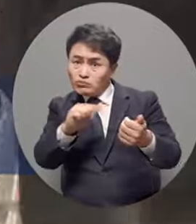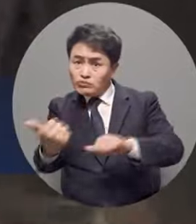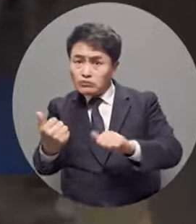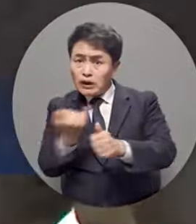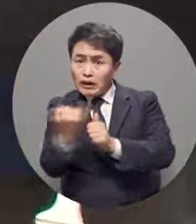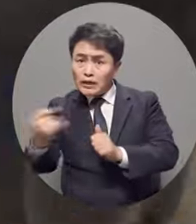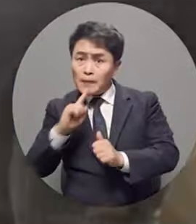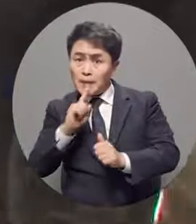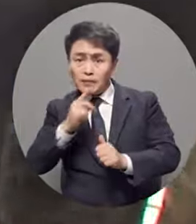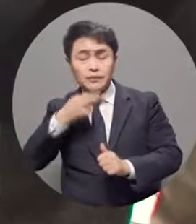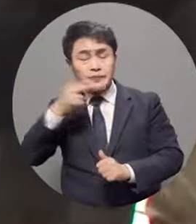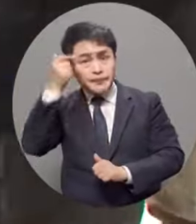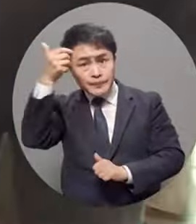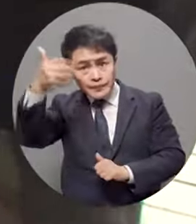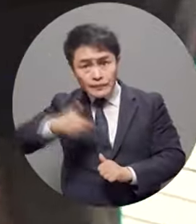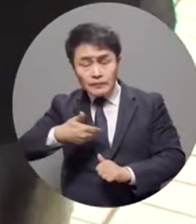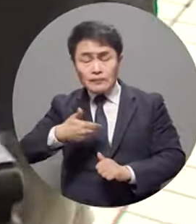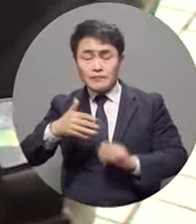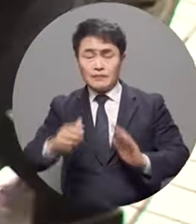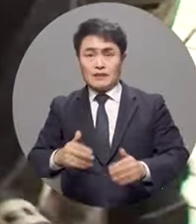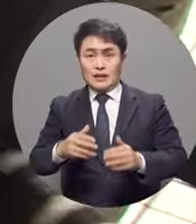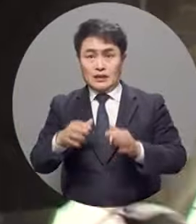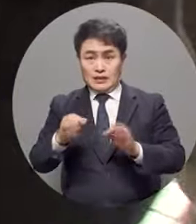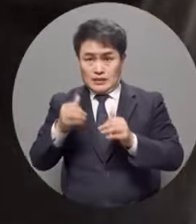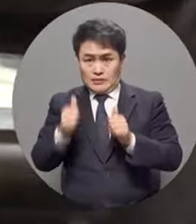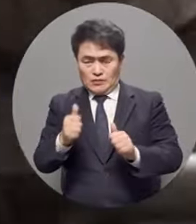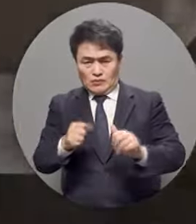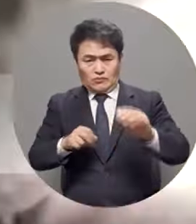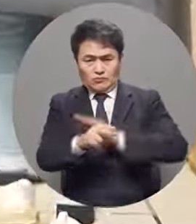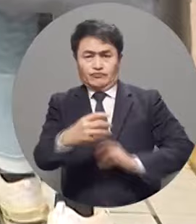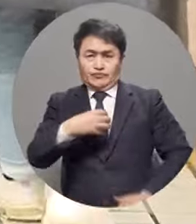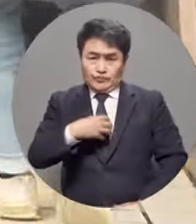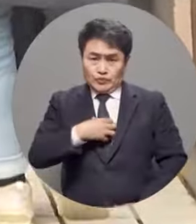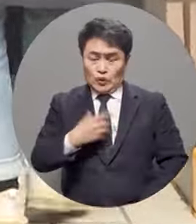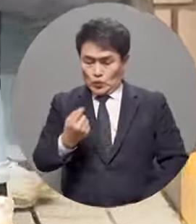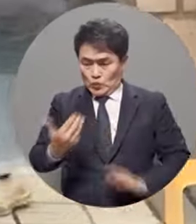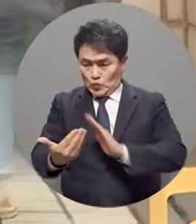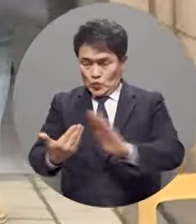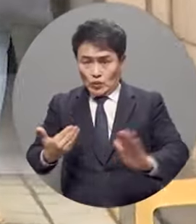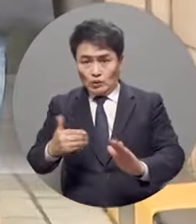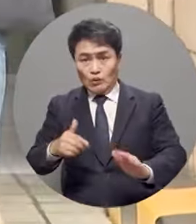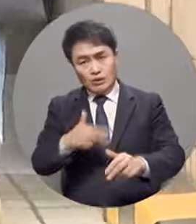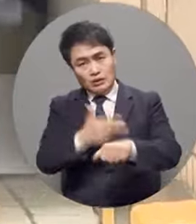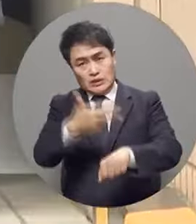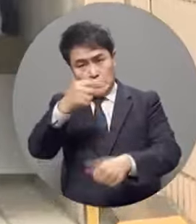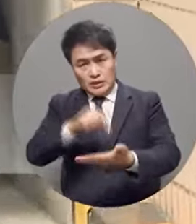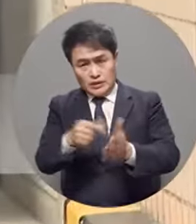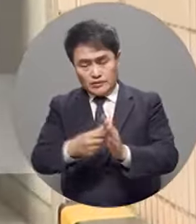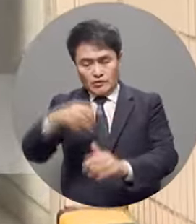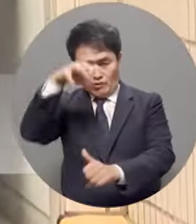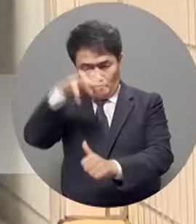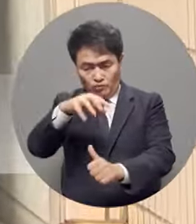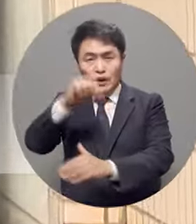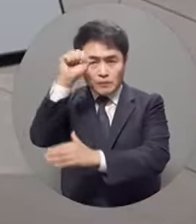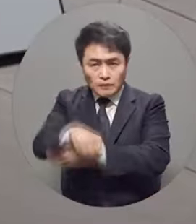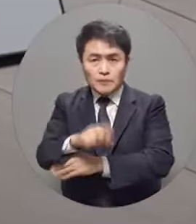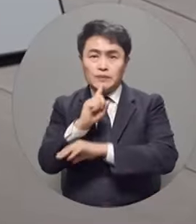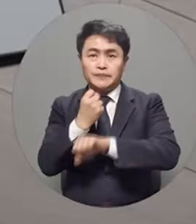없으세요? 법원은 김 씨가 도망갈 우려가 있다면서 조금 전인 저녁 7시쯤 구속영장을